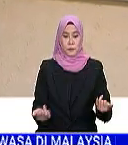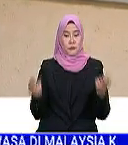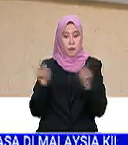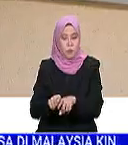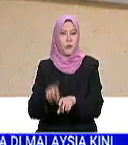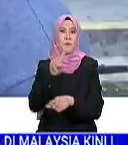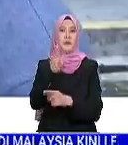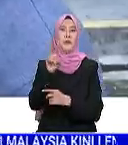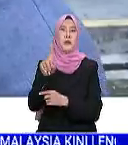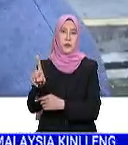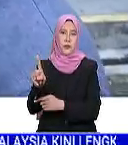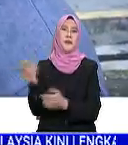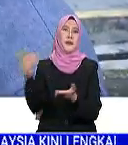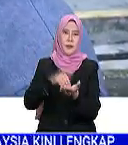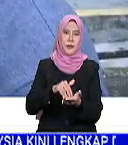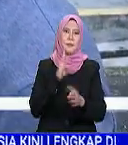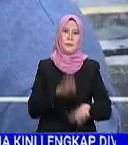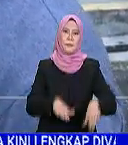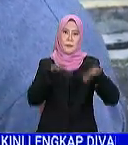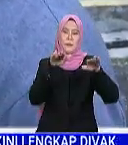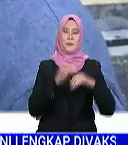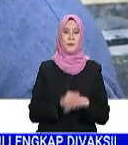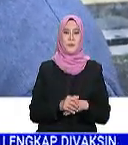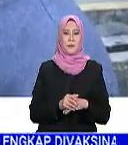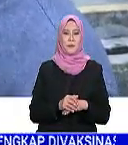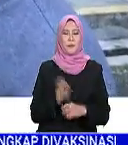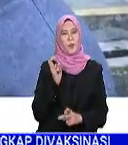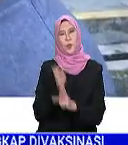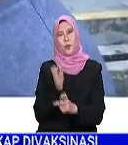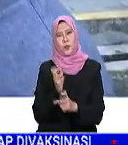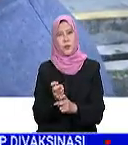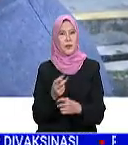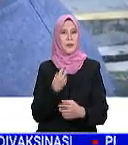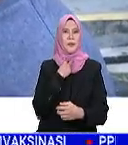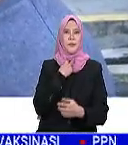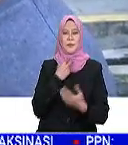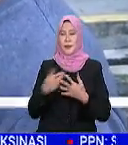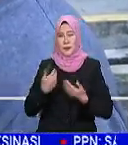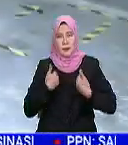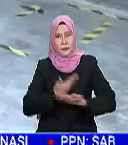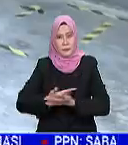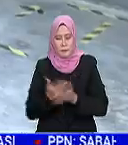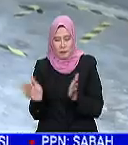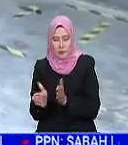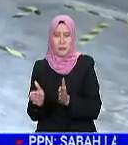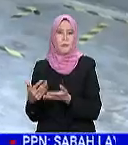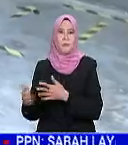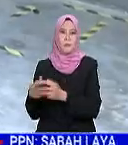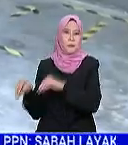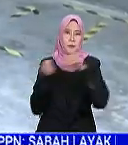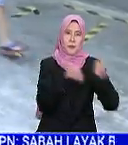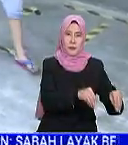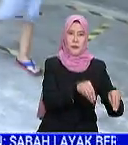jadi balik. Itu payah pasal ada anak apa, anak kecil ya, kena mari juga, pindah juga. Alhamdulillah